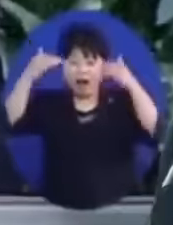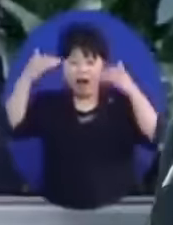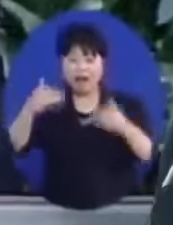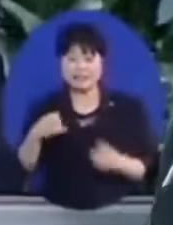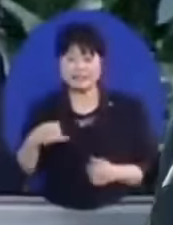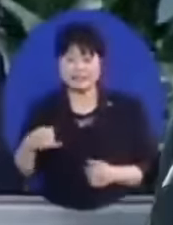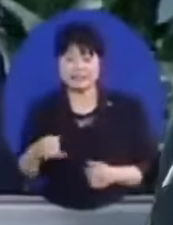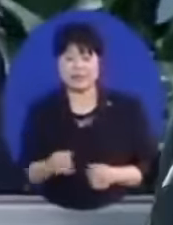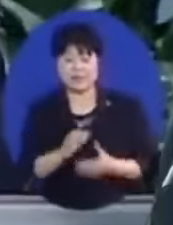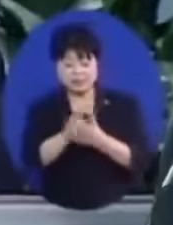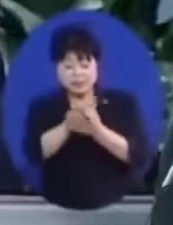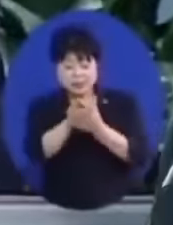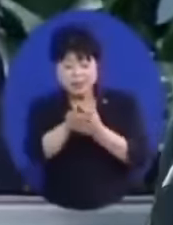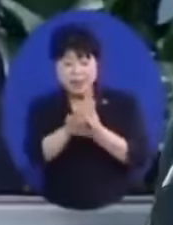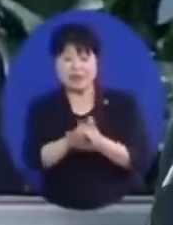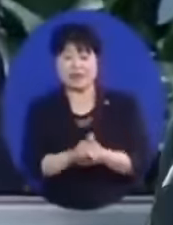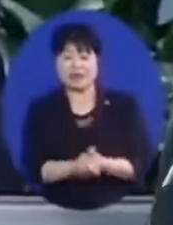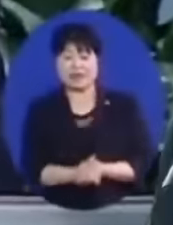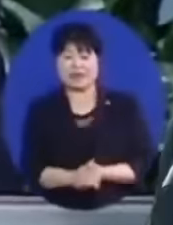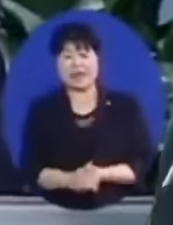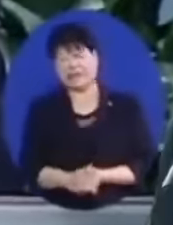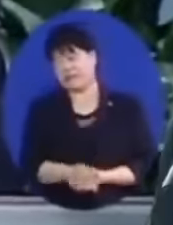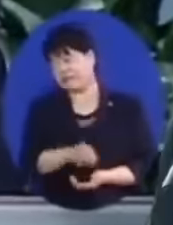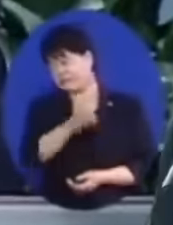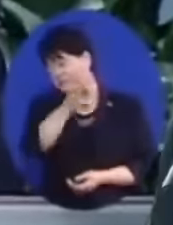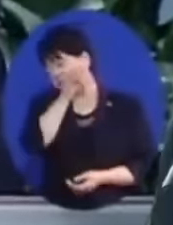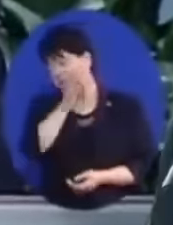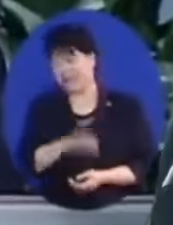어린아이하고 친구가 되면 면구스럽다